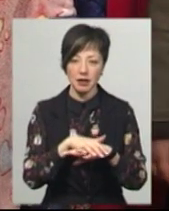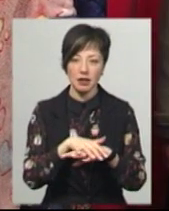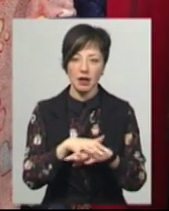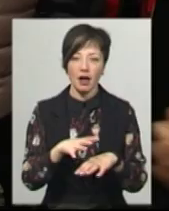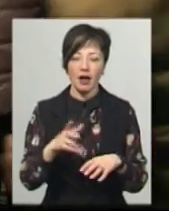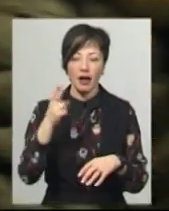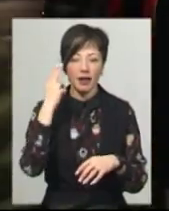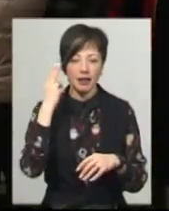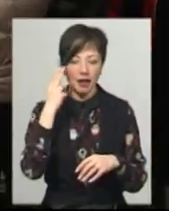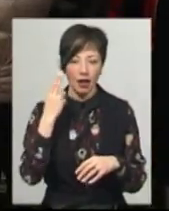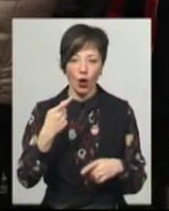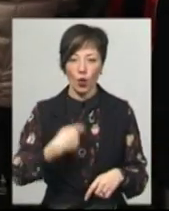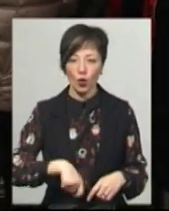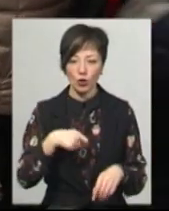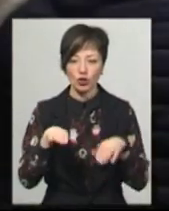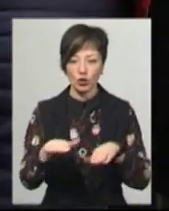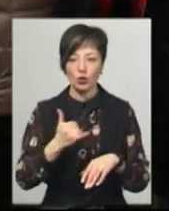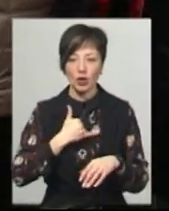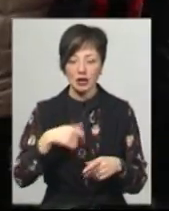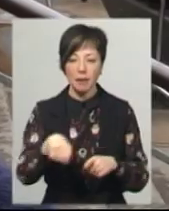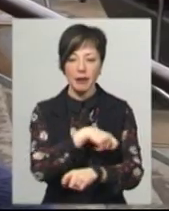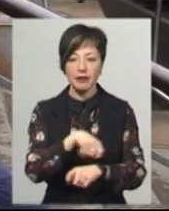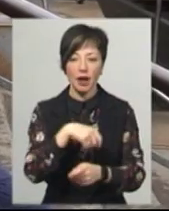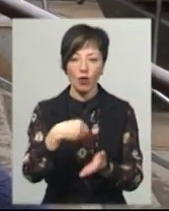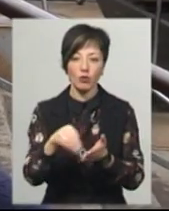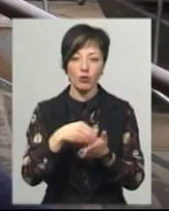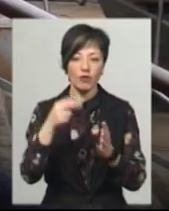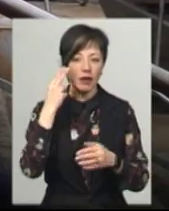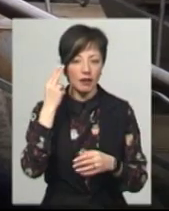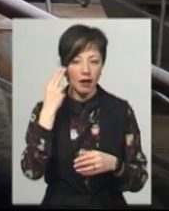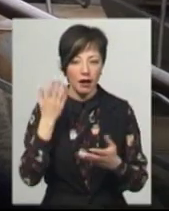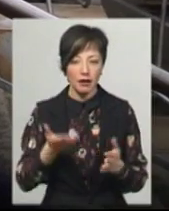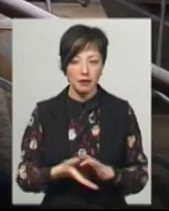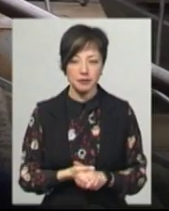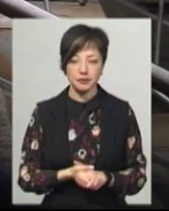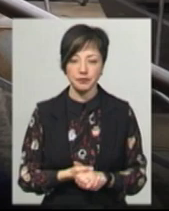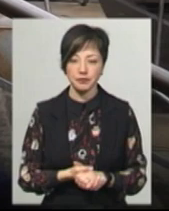Китаї. Навіть якщо куртки шиють в нас, а матеріал вони беруть все-таки в Китаї.